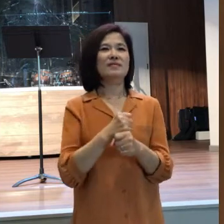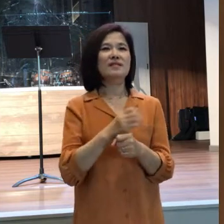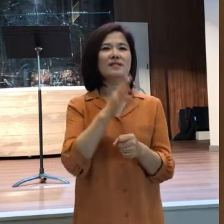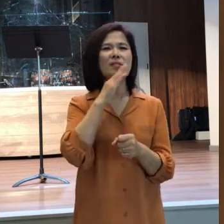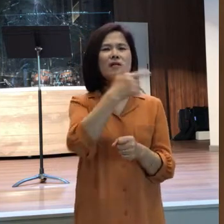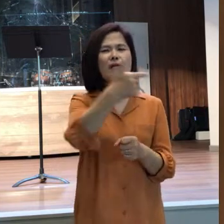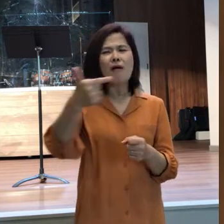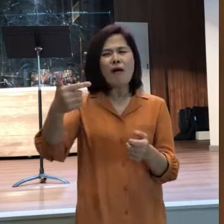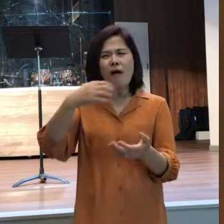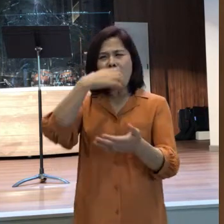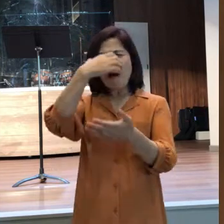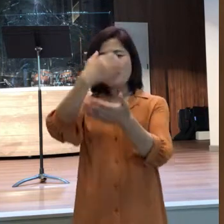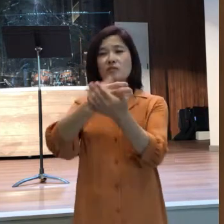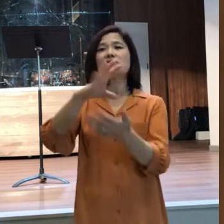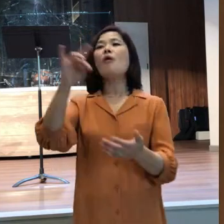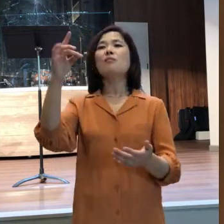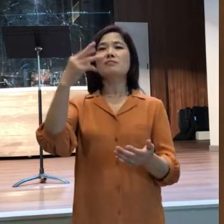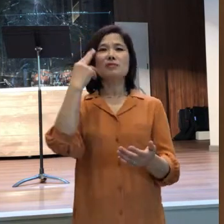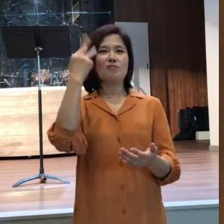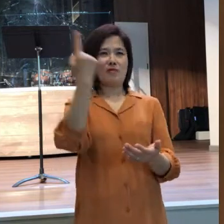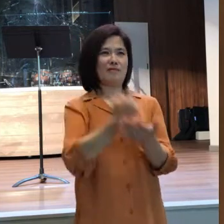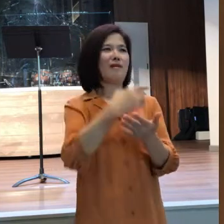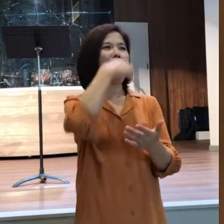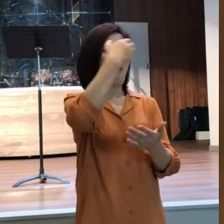너무너무 제가 감동을 받았어요. 처음에 왔을 때.